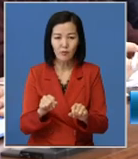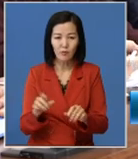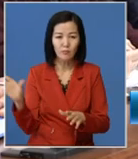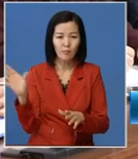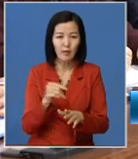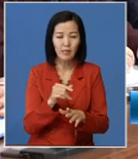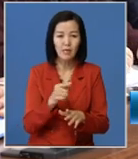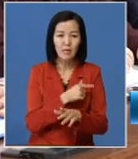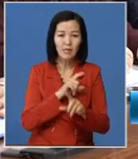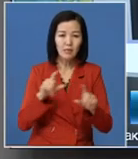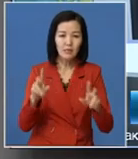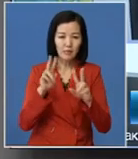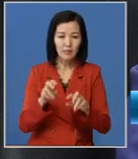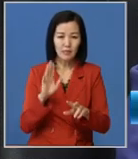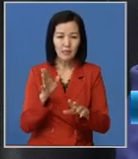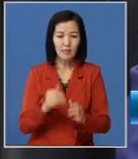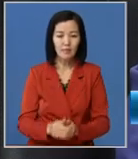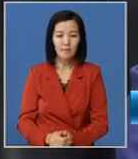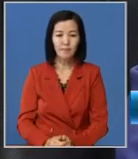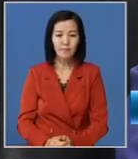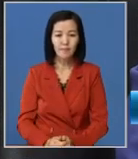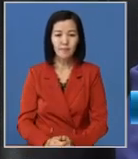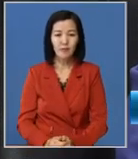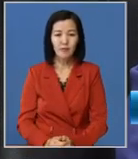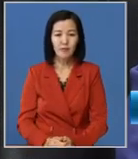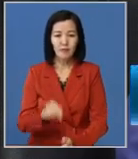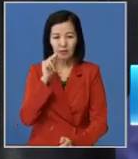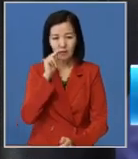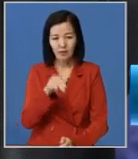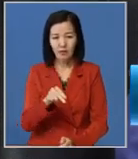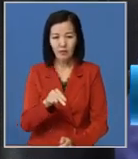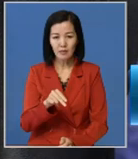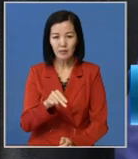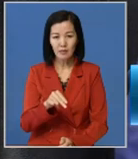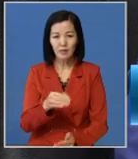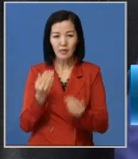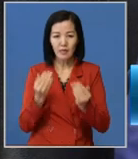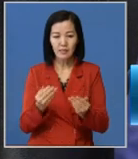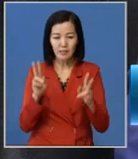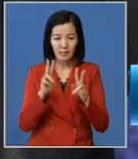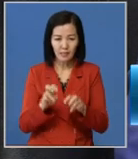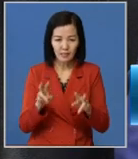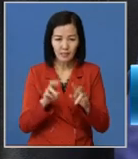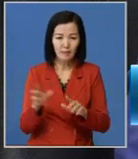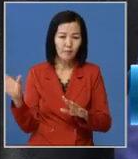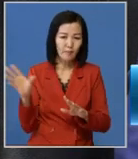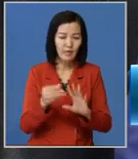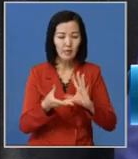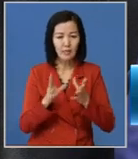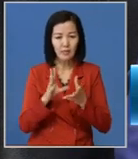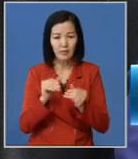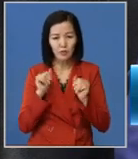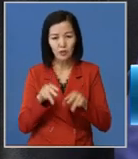тексерілетіні ескертілді. Кінәлі біз де сол кінәлінің мойнымен көтеріп жүрек. Сіздер анықтап бәрін тексеріңіздер, соның кейін